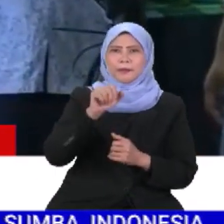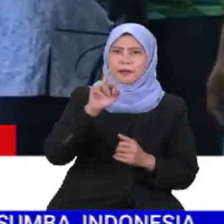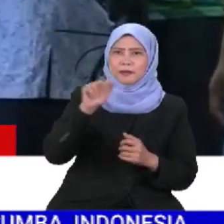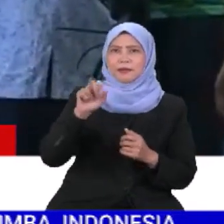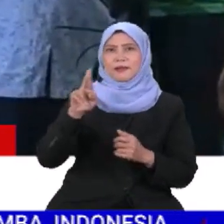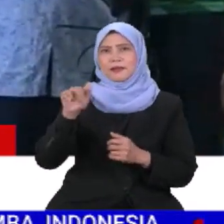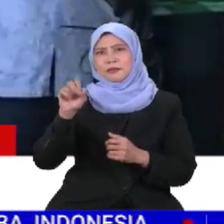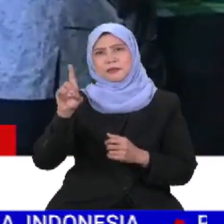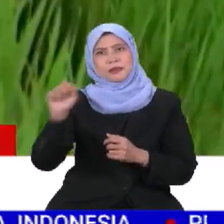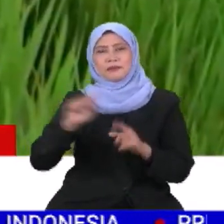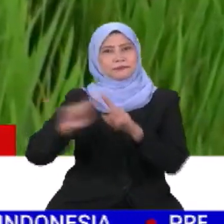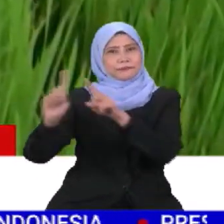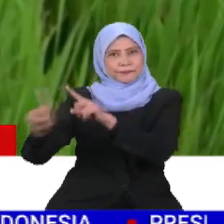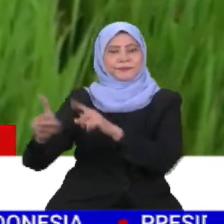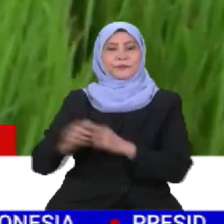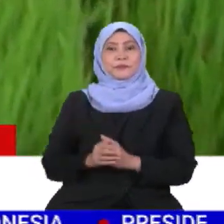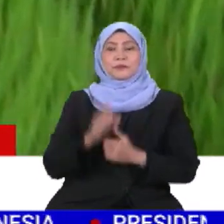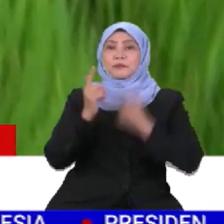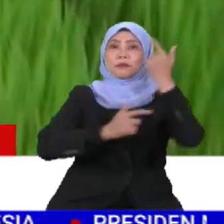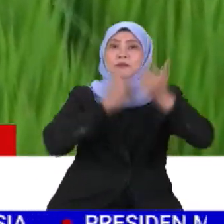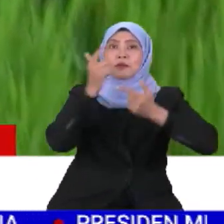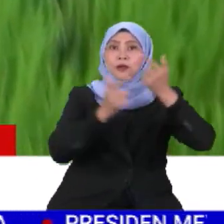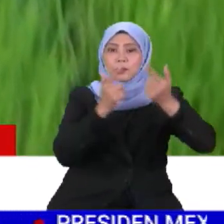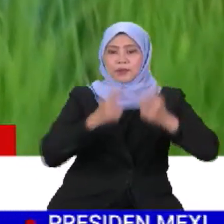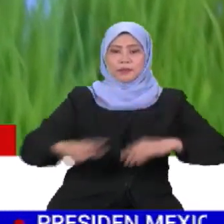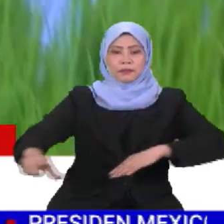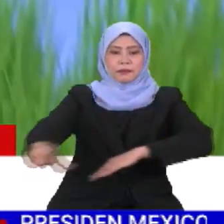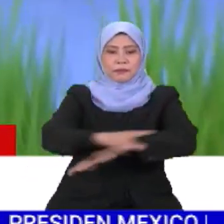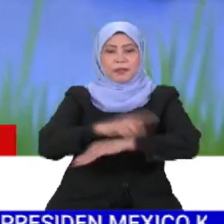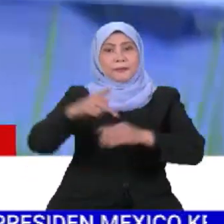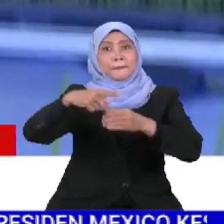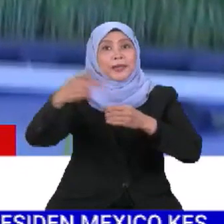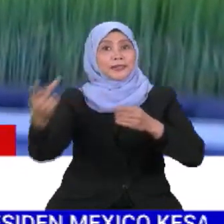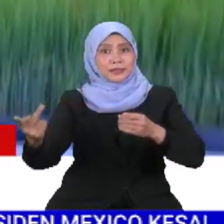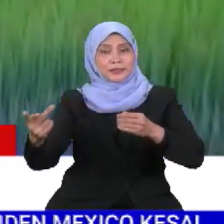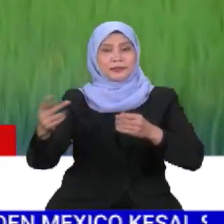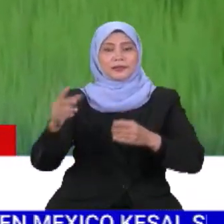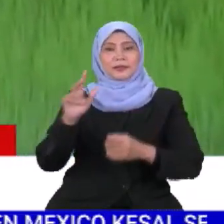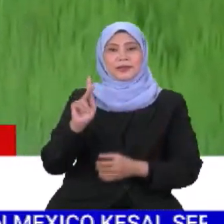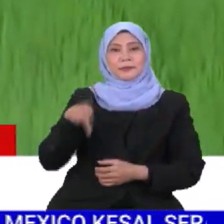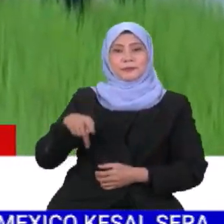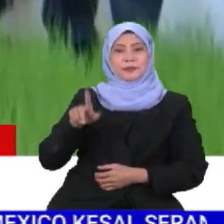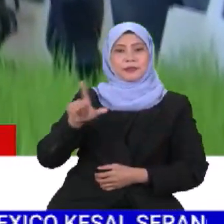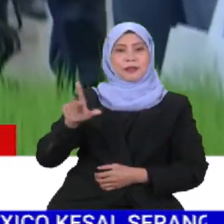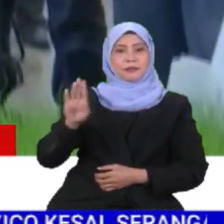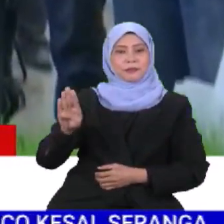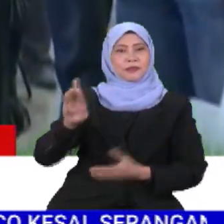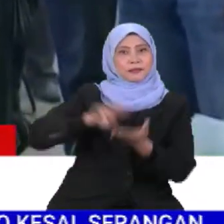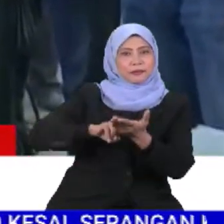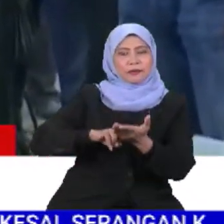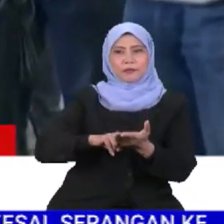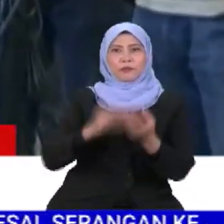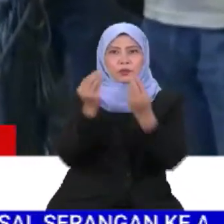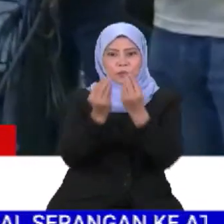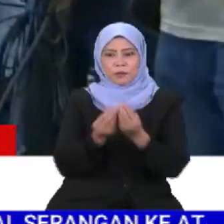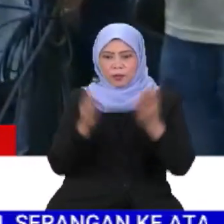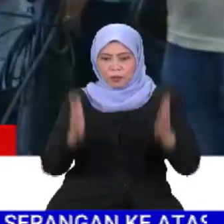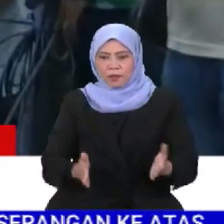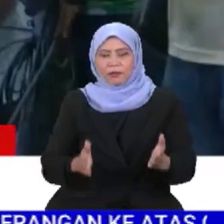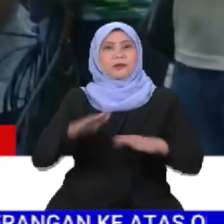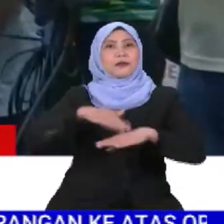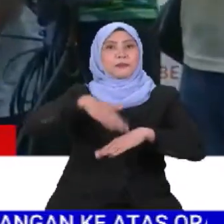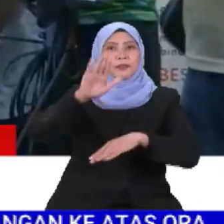Oh berarti tumedhak selepas melawak laman padi di MI sedang qpqpqpq saya mencatat kehadiran lebih